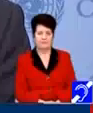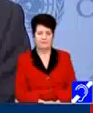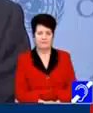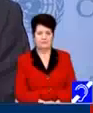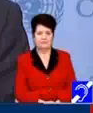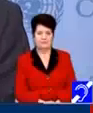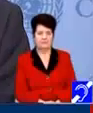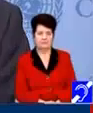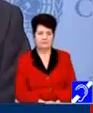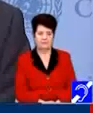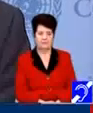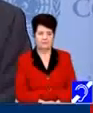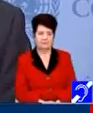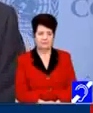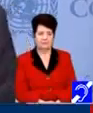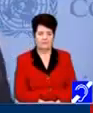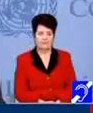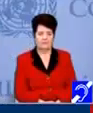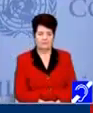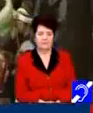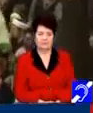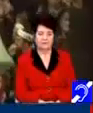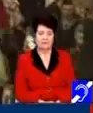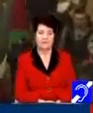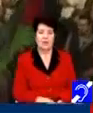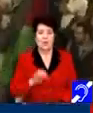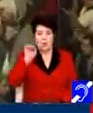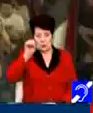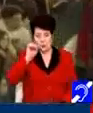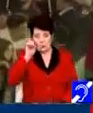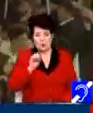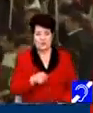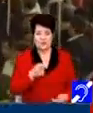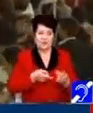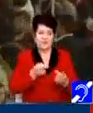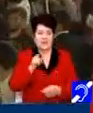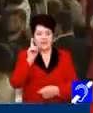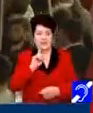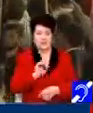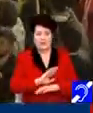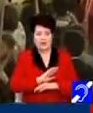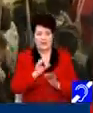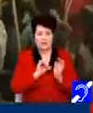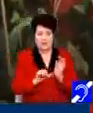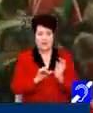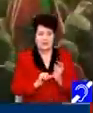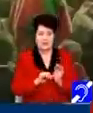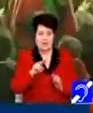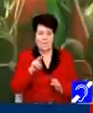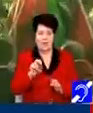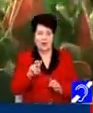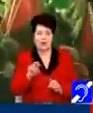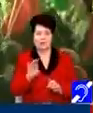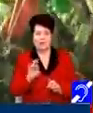that fact and turned its attention toward Hamas. Turcia a criticat vehement Israelul după moartea celor 60 de palestinieni.